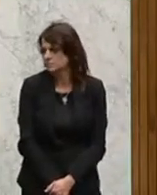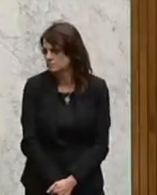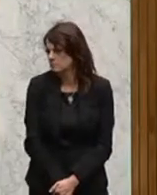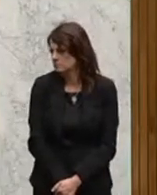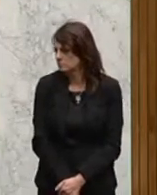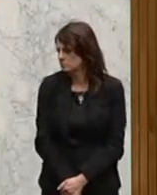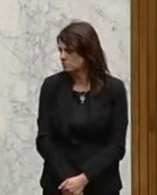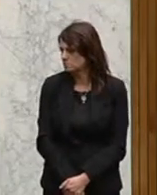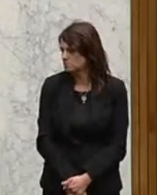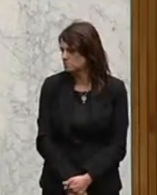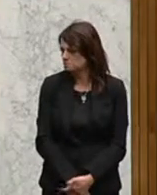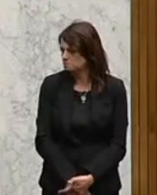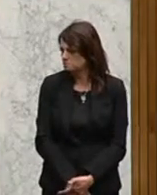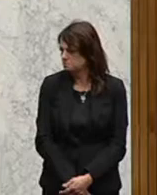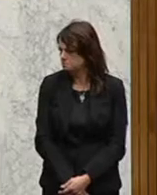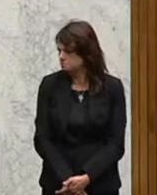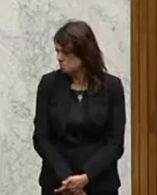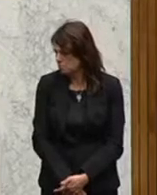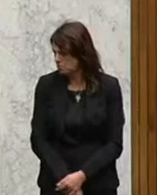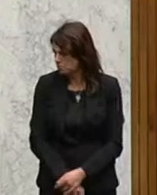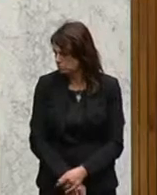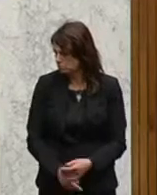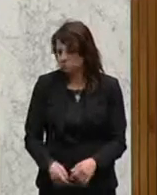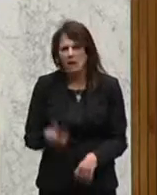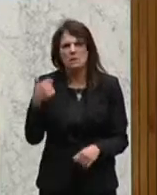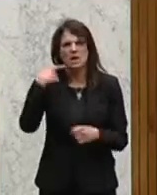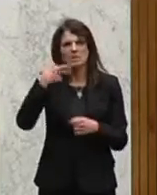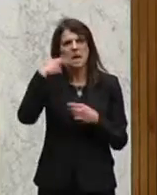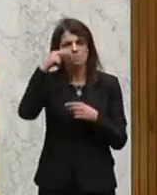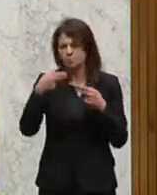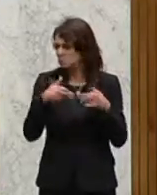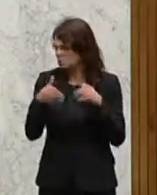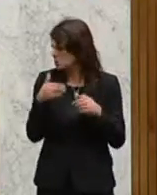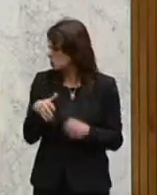Politisch nicht notwendig, aber gewünscht sei dieses heutige Hypo-Sondergesetz, sagt Robert Luger vom Team Stronach.